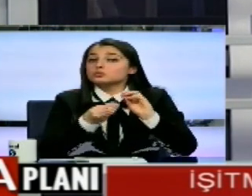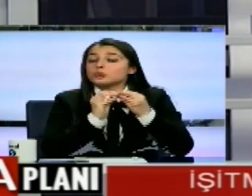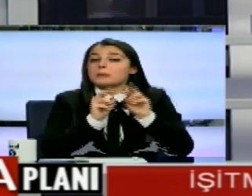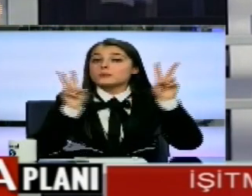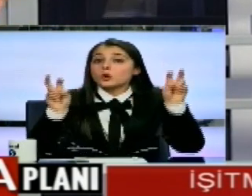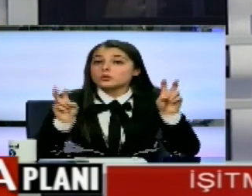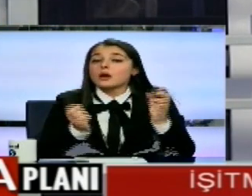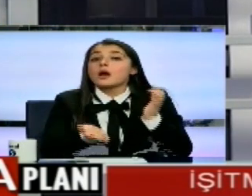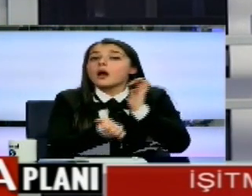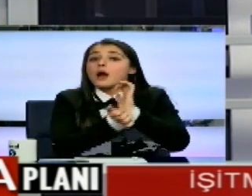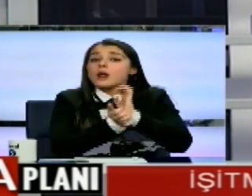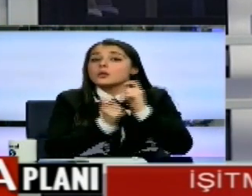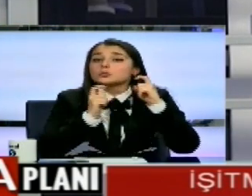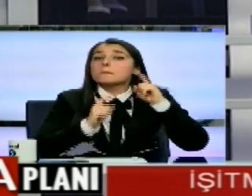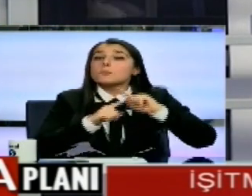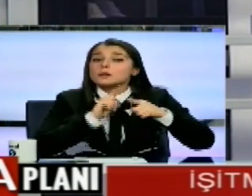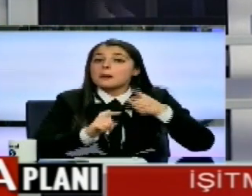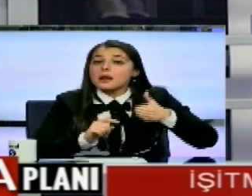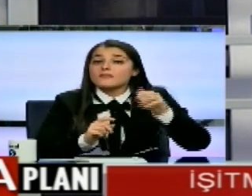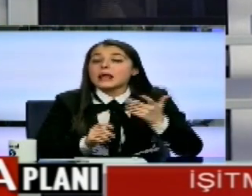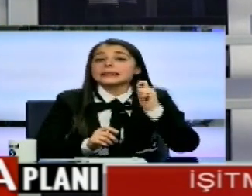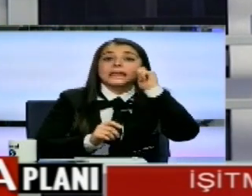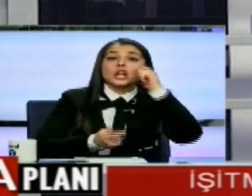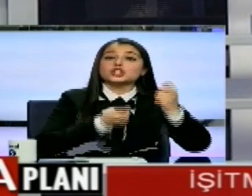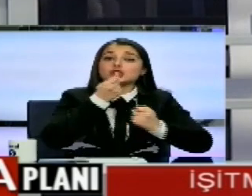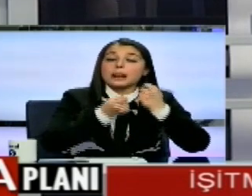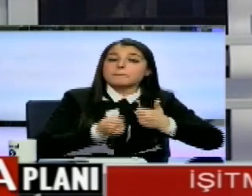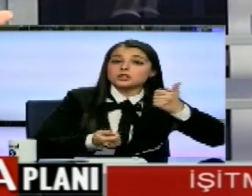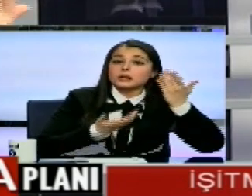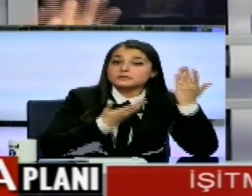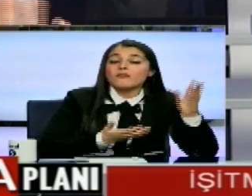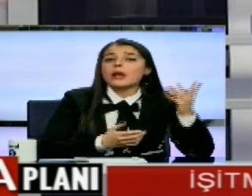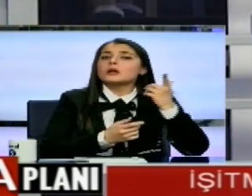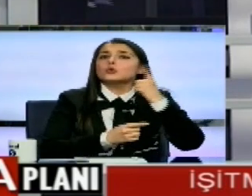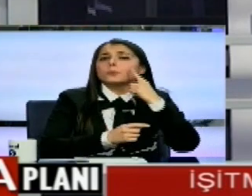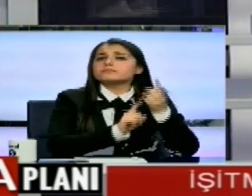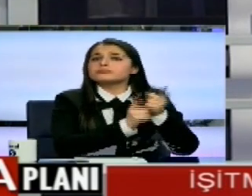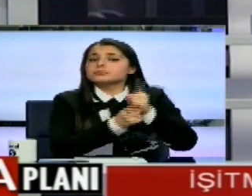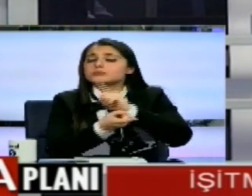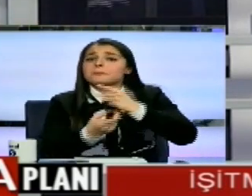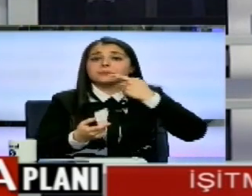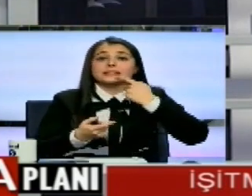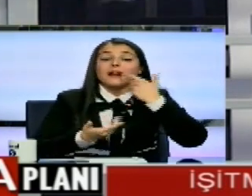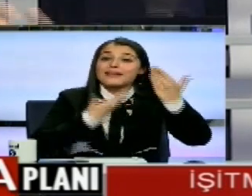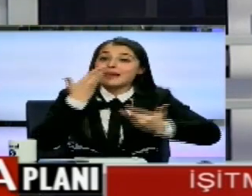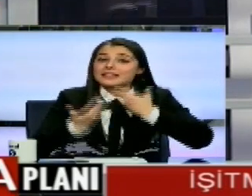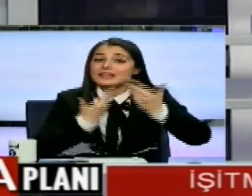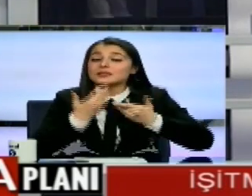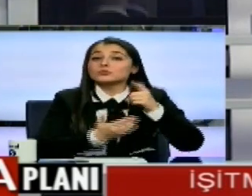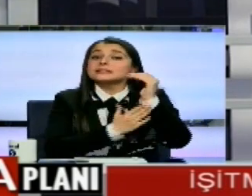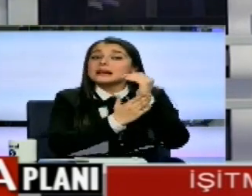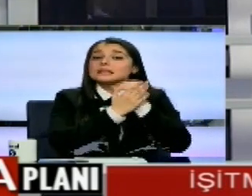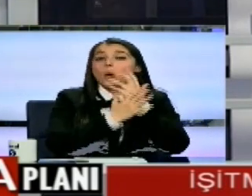gerek Aile Sosyal Politikalar Bakanlığı'nda, gerekse Diyanet İşleri Başkanlığı'nda ve birçok kurumda dile getirebilsin. Bunlarla ilgili yasa,